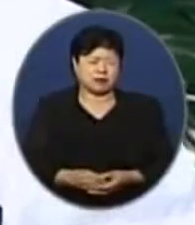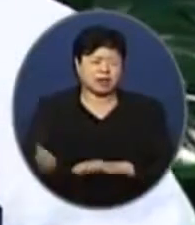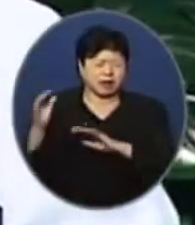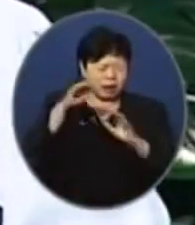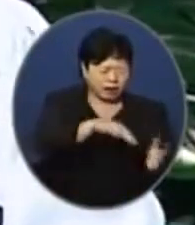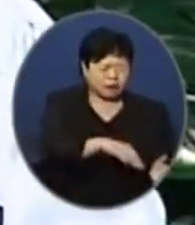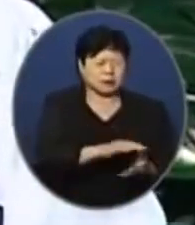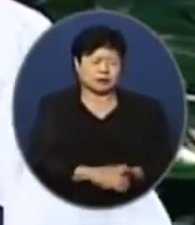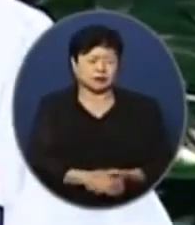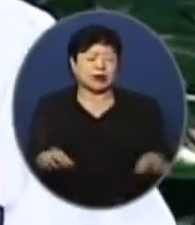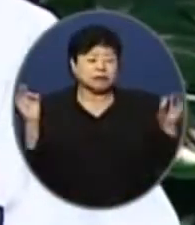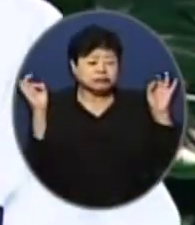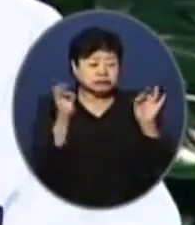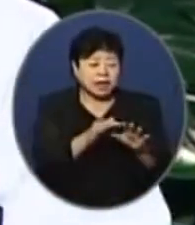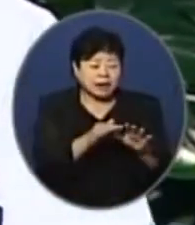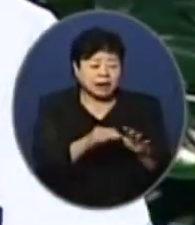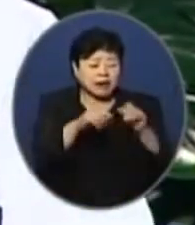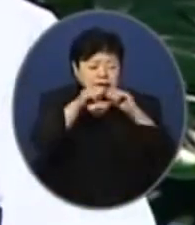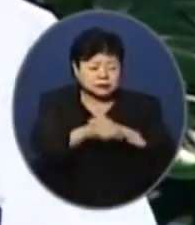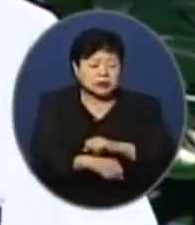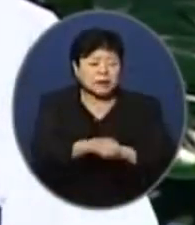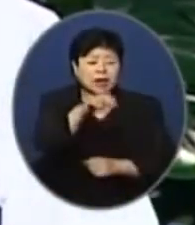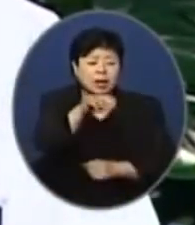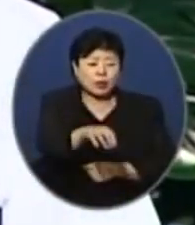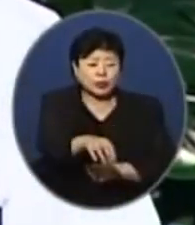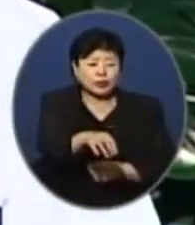다 사라지는 그런 절망에 처한 것입니다.